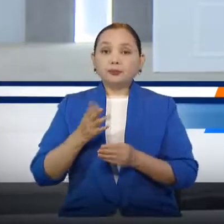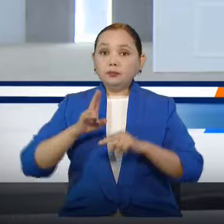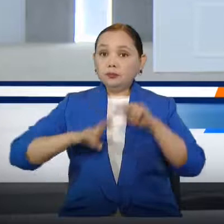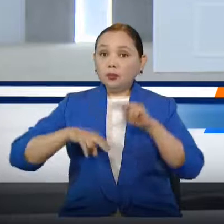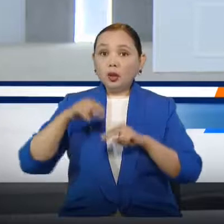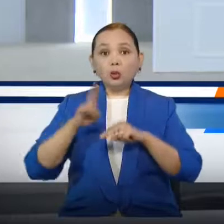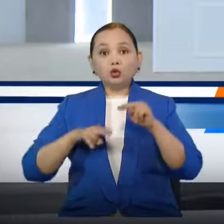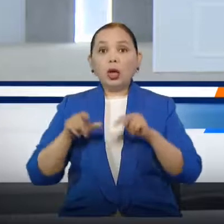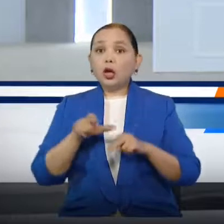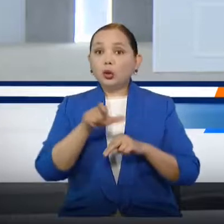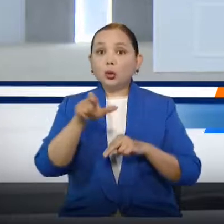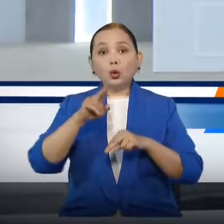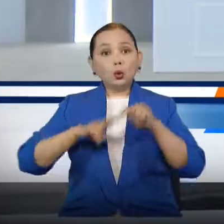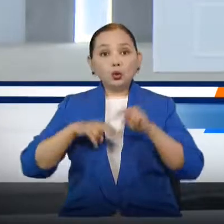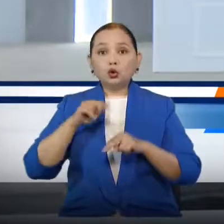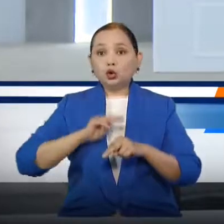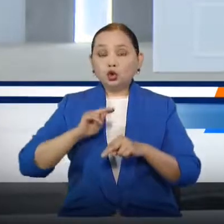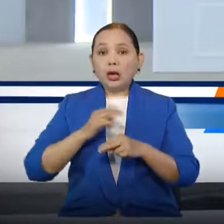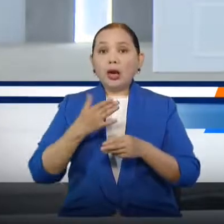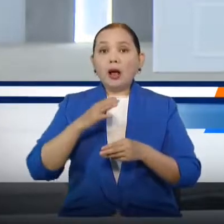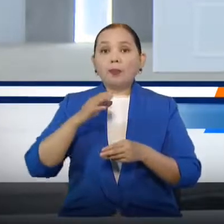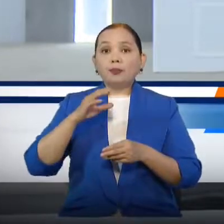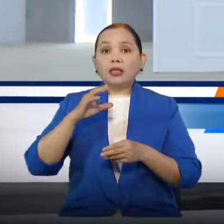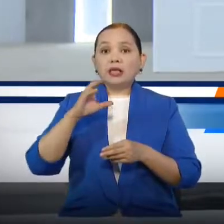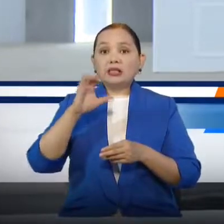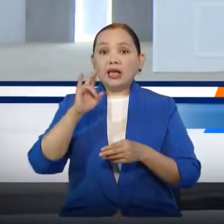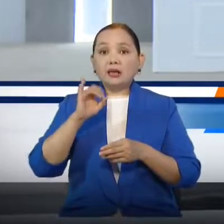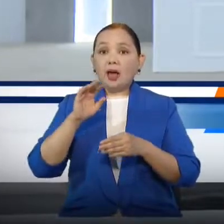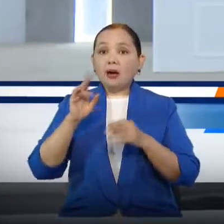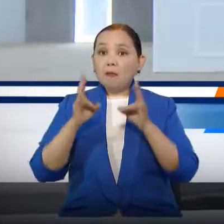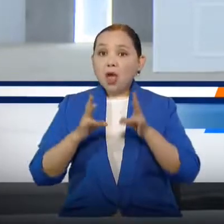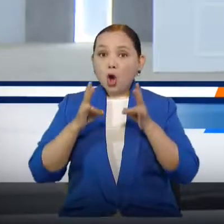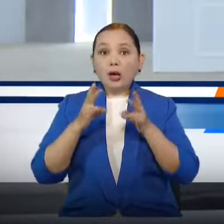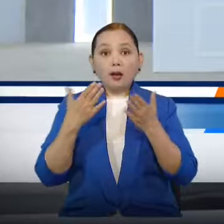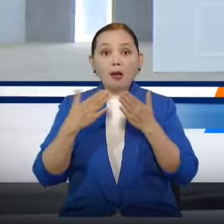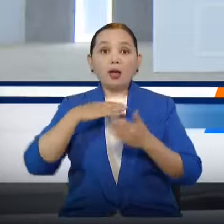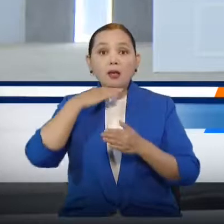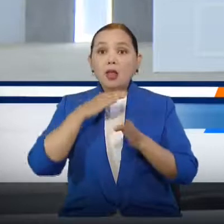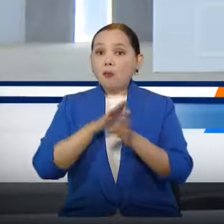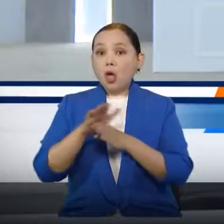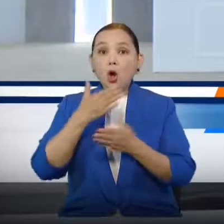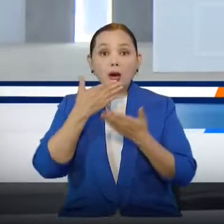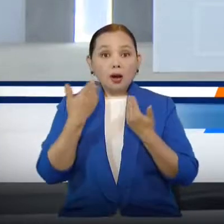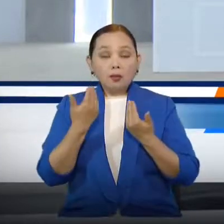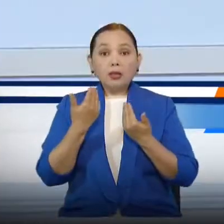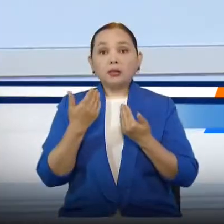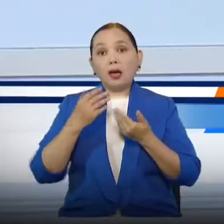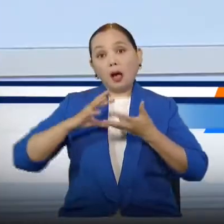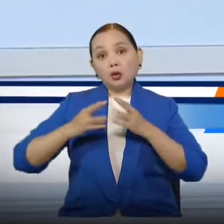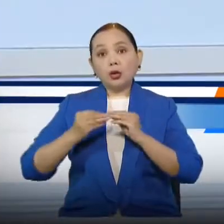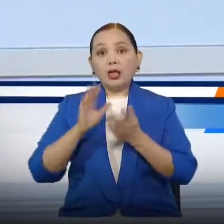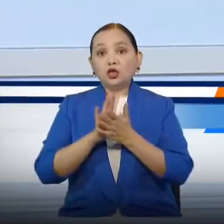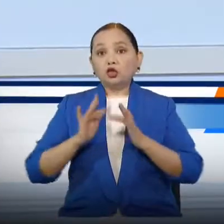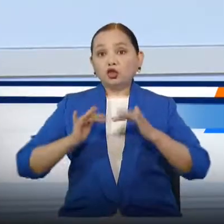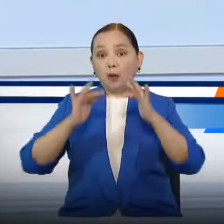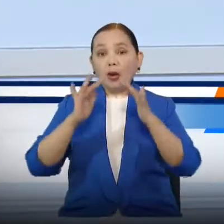qurilishlar, yo'l qurilish ishlarida o'sha sanitar me'yorlarga yetarli darajada rioya qilinmasligi oqibatida chang bilan